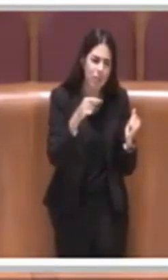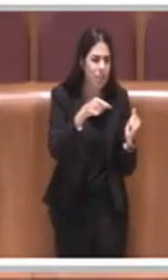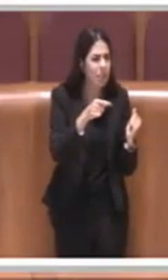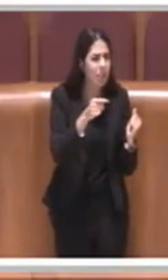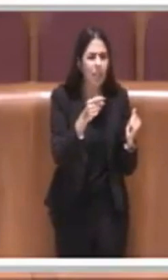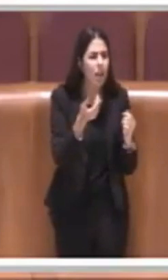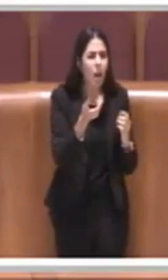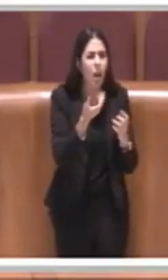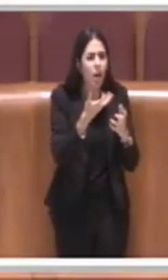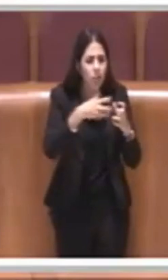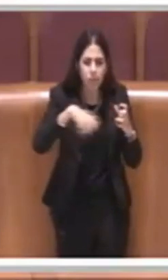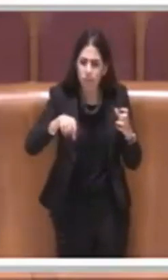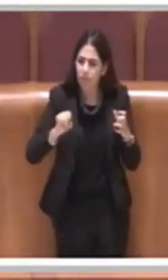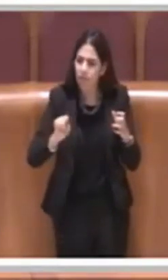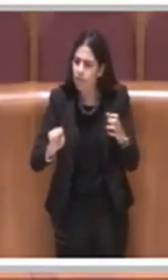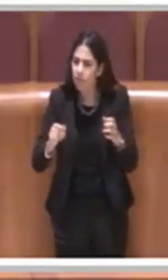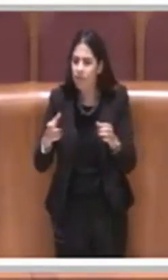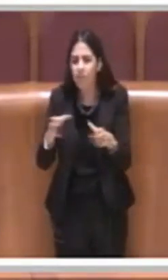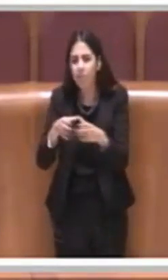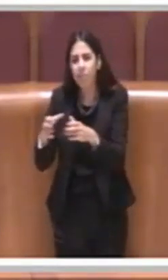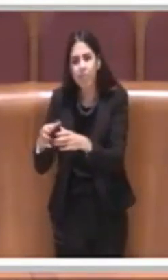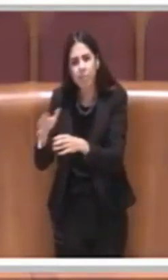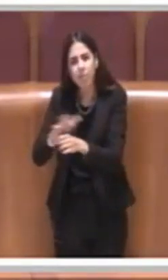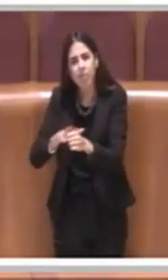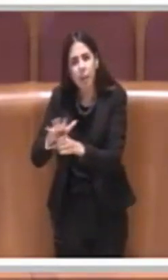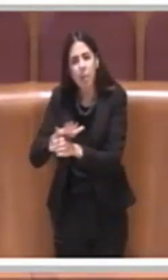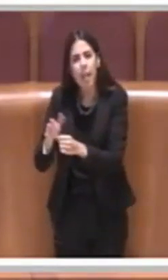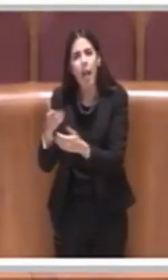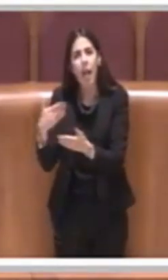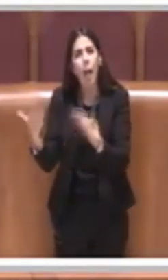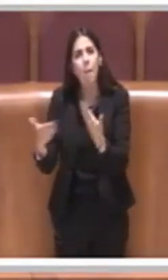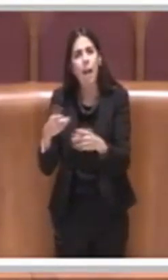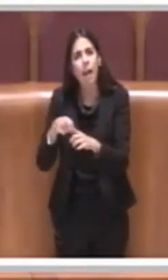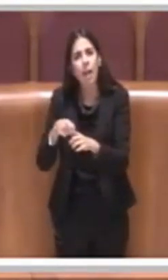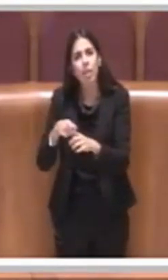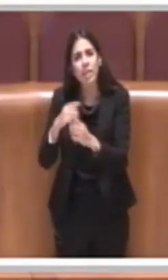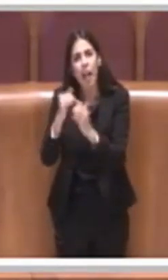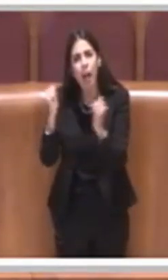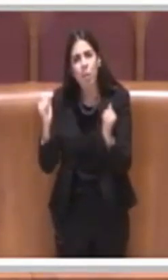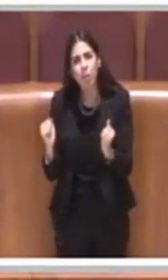nuclei in emergenza abitativa. Abbiamo deciso di destinare un 30%. Grazie.